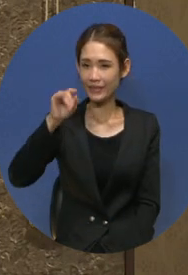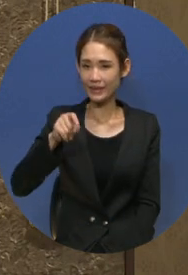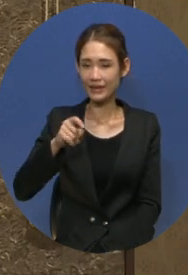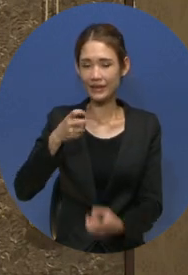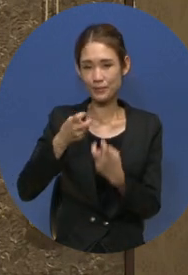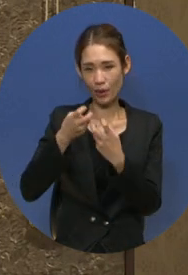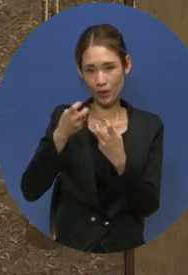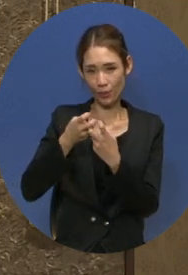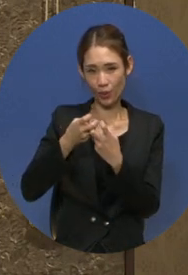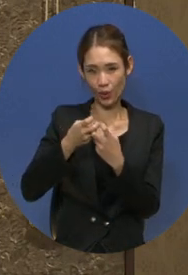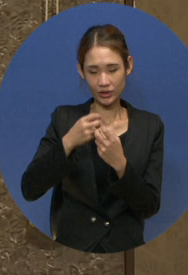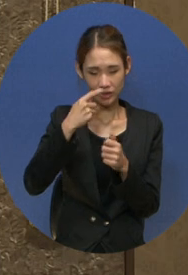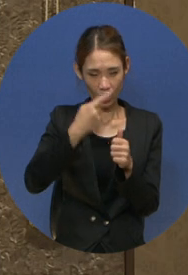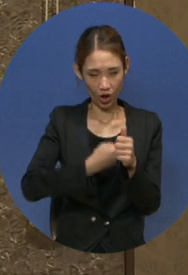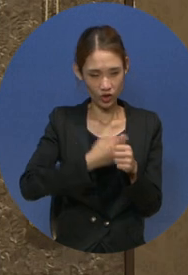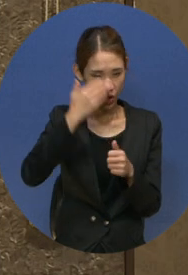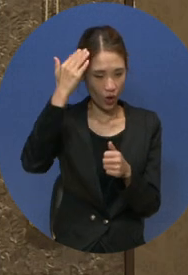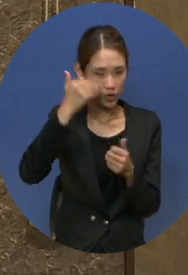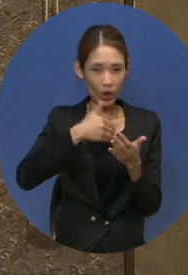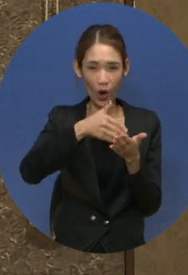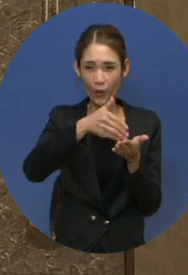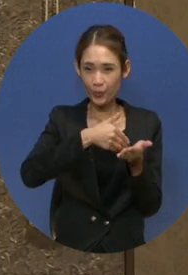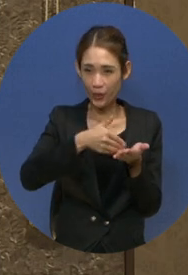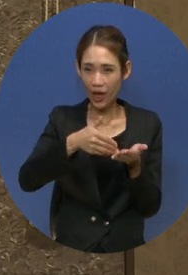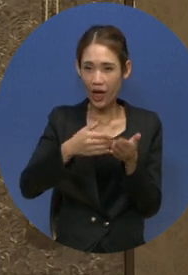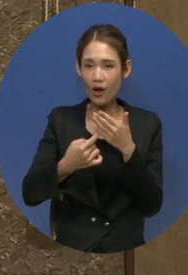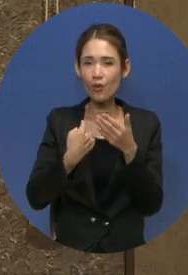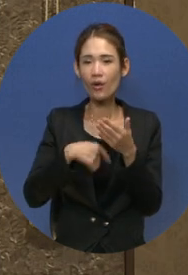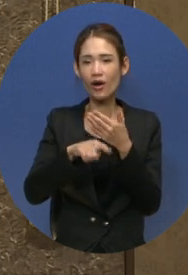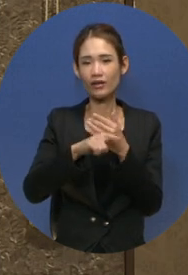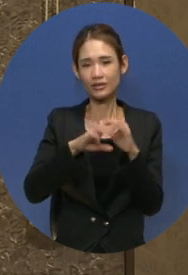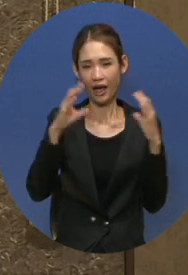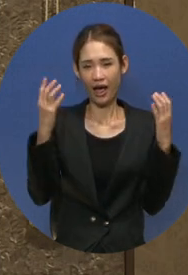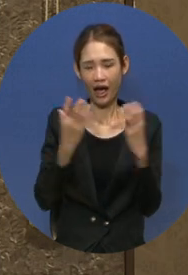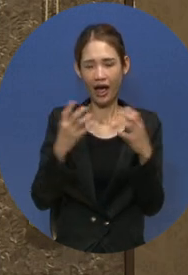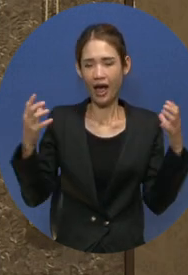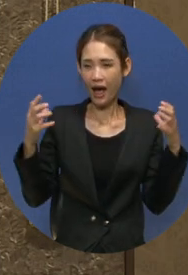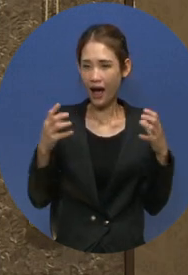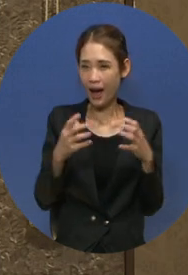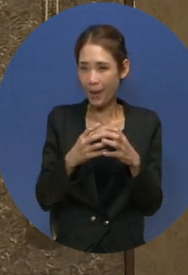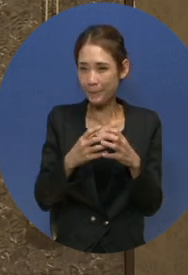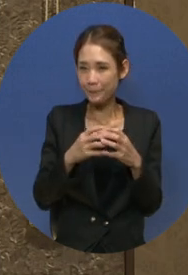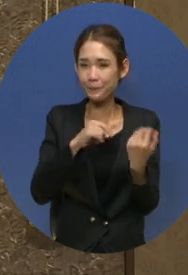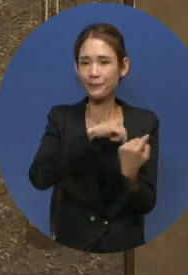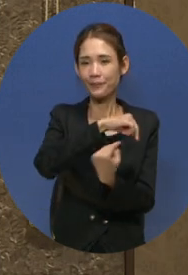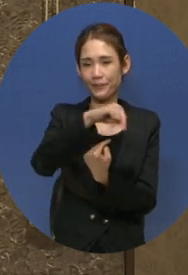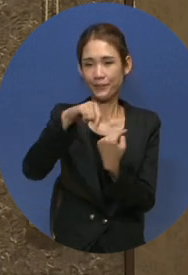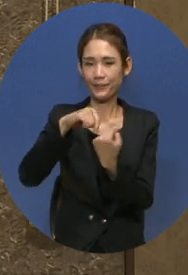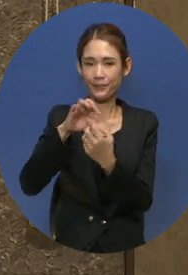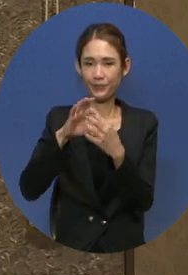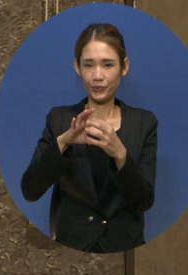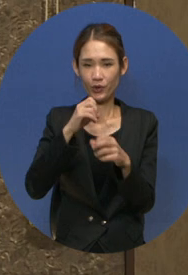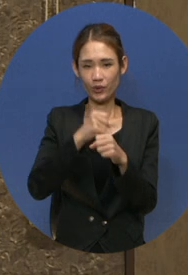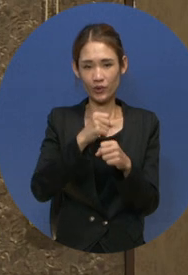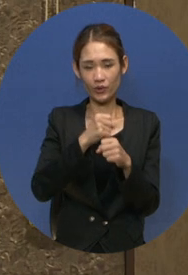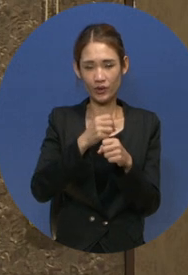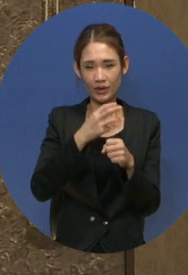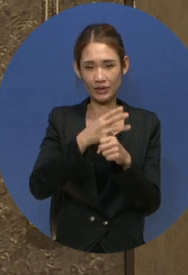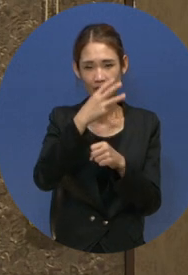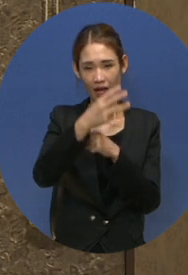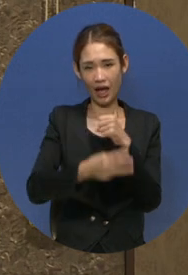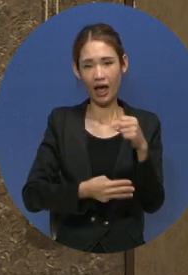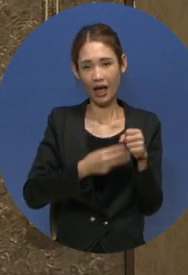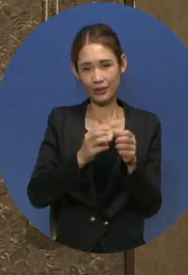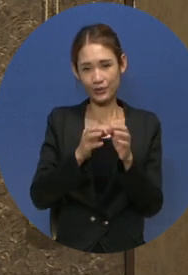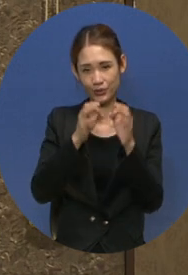천연 염색 그다음에 외부 그 작가들 다 이렇게 콜라보레이션 융합을 해서 이 사업을 만들어냈고 3년간 계속해서